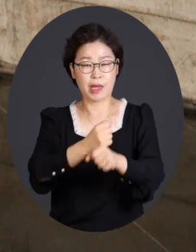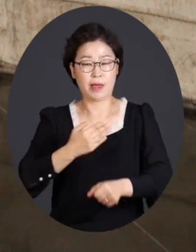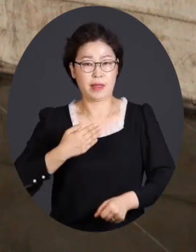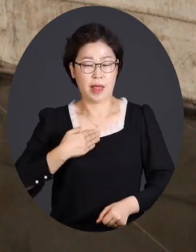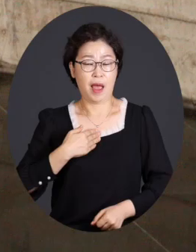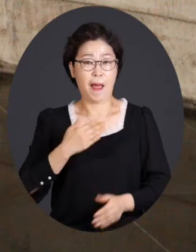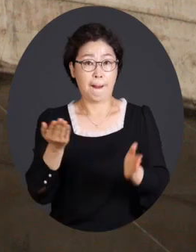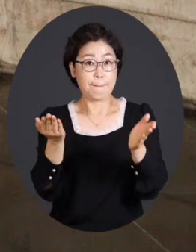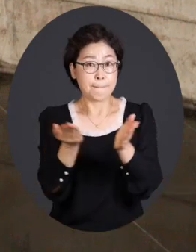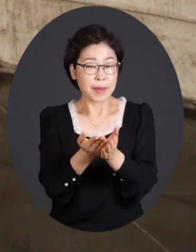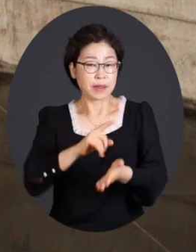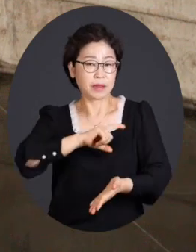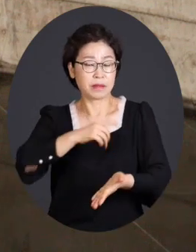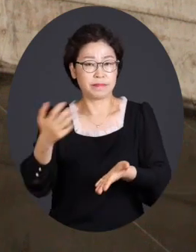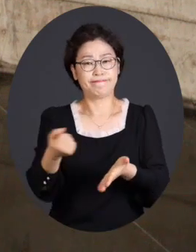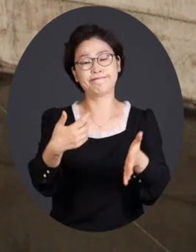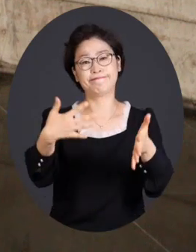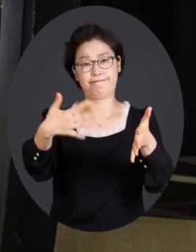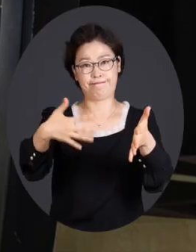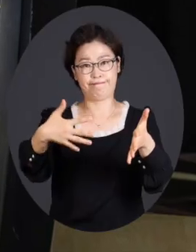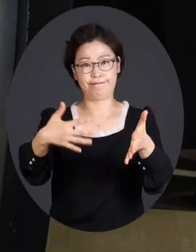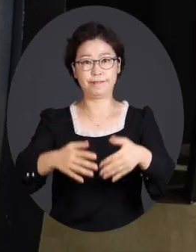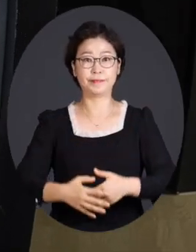이름을 갖지 못하고 있습니다.